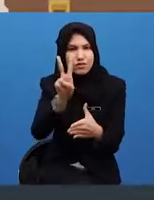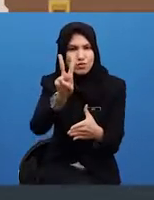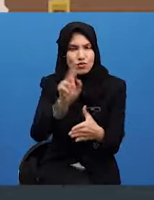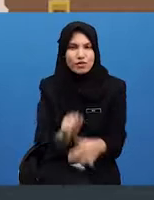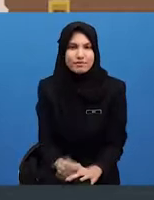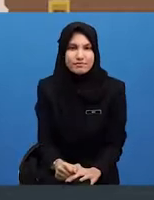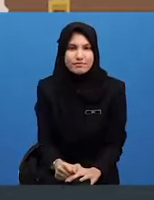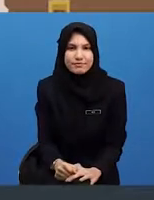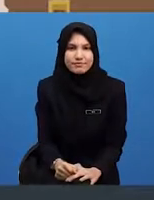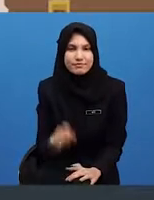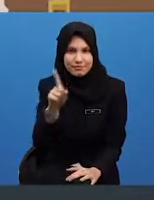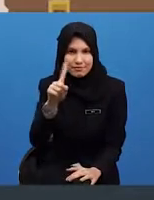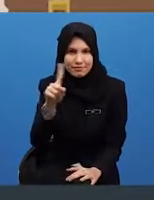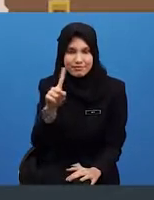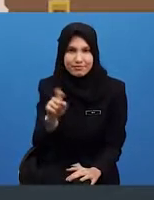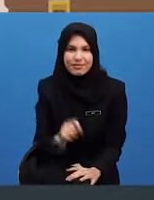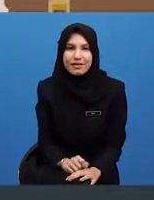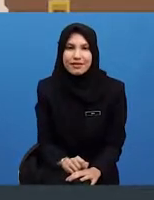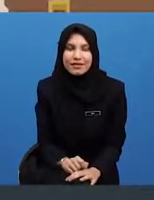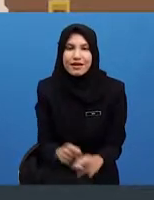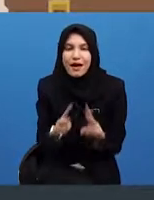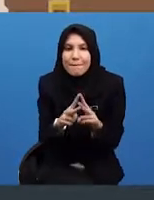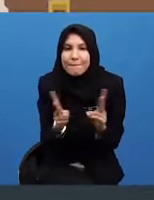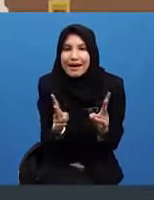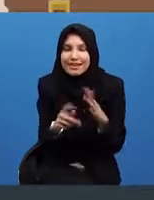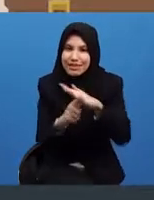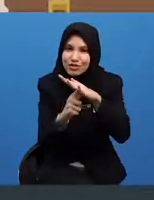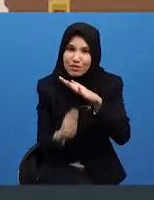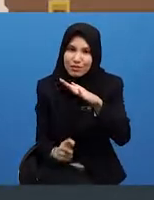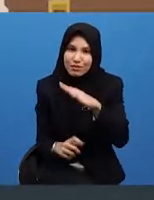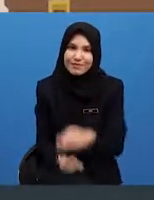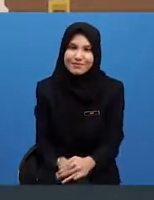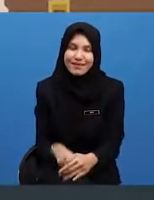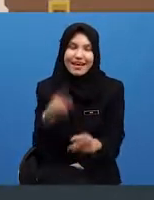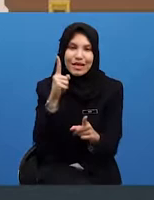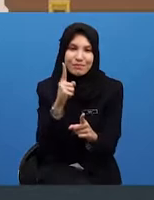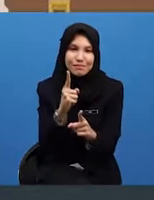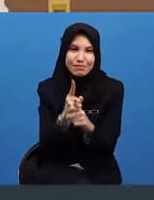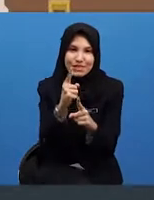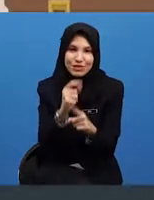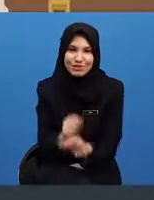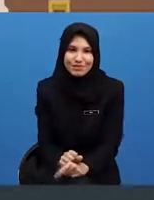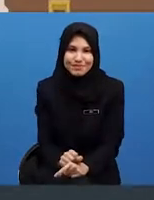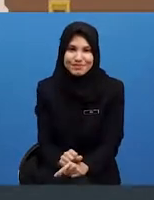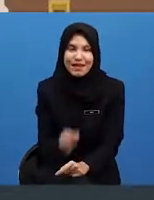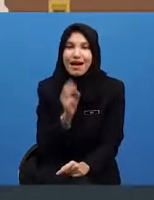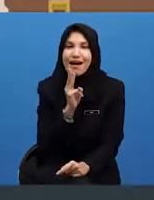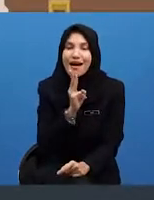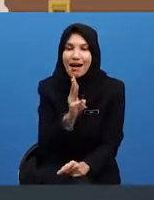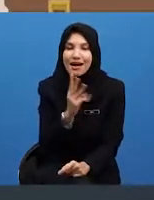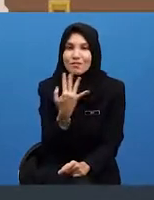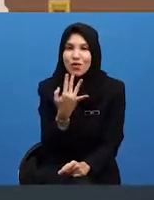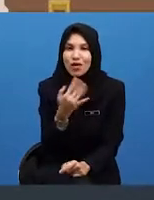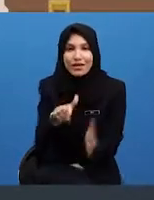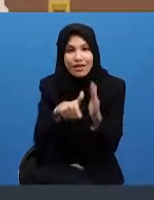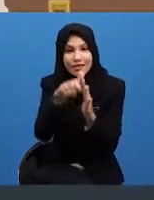ini, yang manakah paling tumpat? Ya, betul. Air berwarna lebih